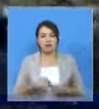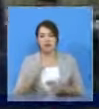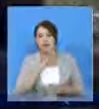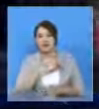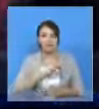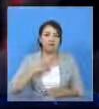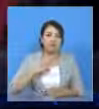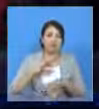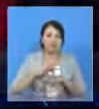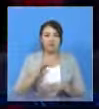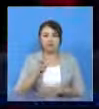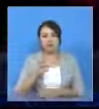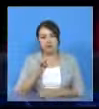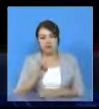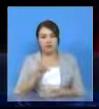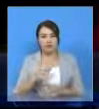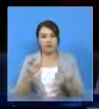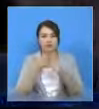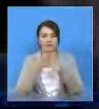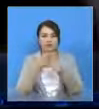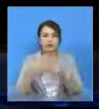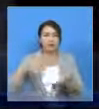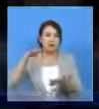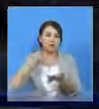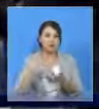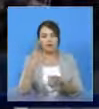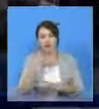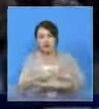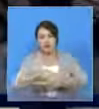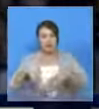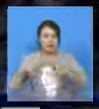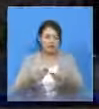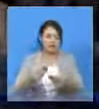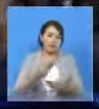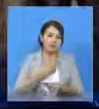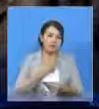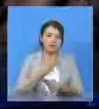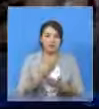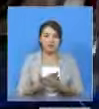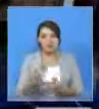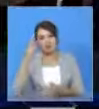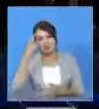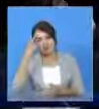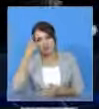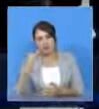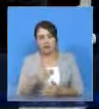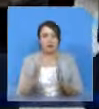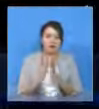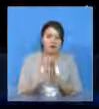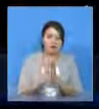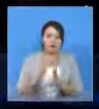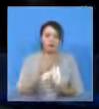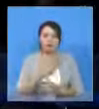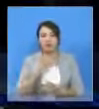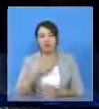тесе деп өткізген Ізімғали Көбеновтың аты қаламыздағы бір көшеге берілсе дейді олар. Естеліктер де, өтініш тілектер